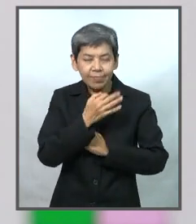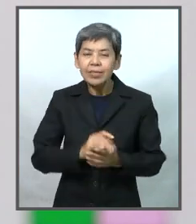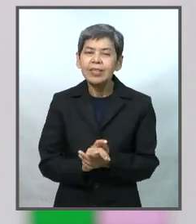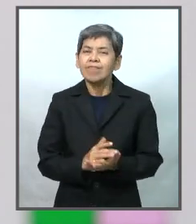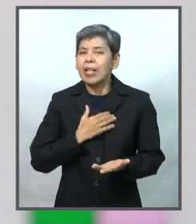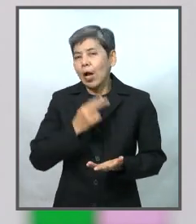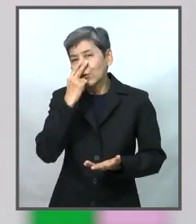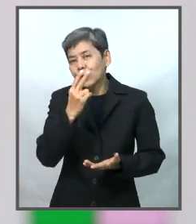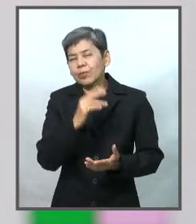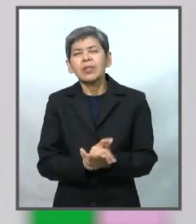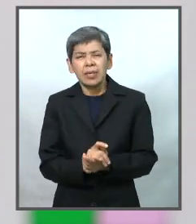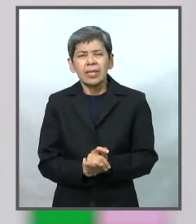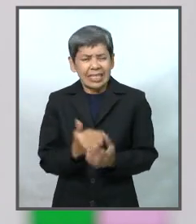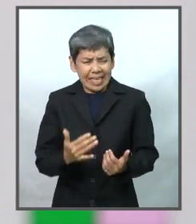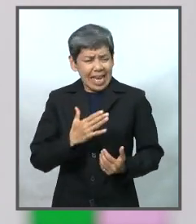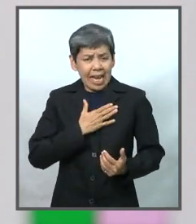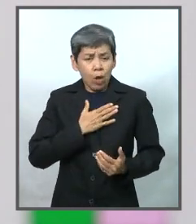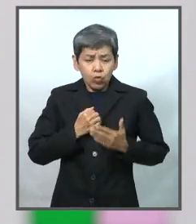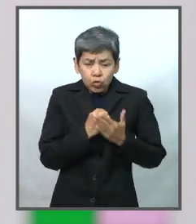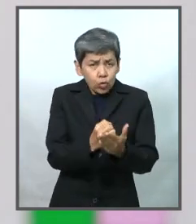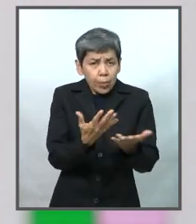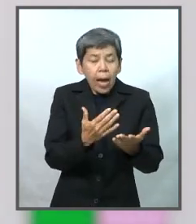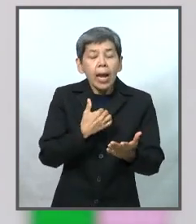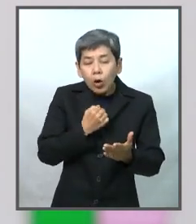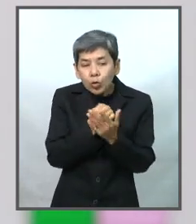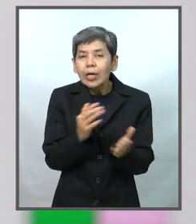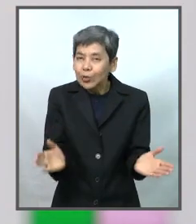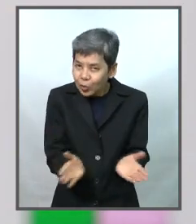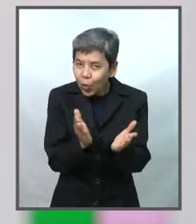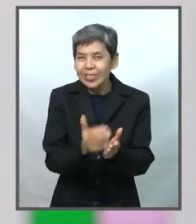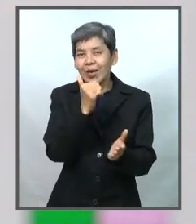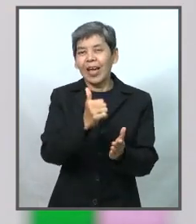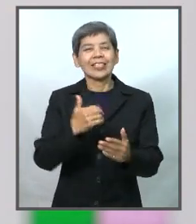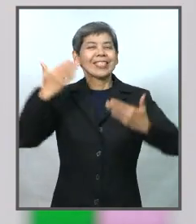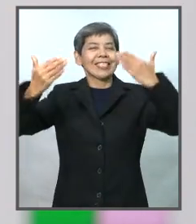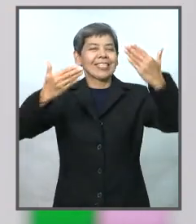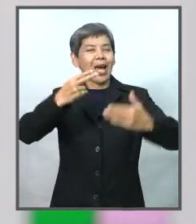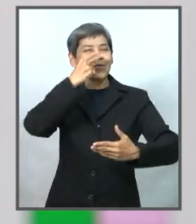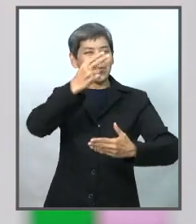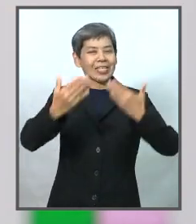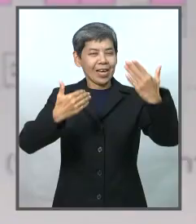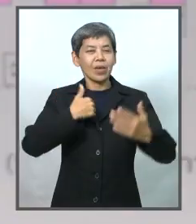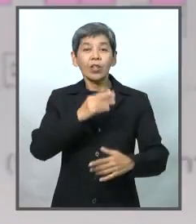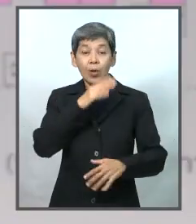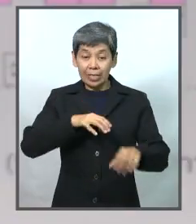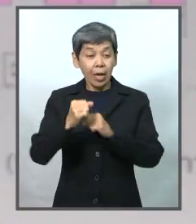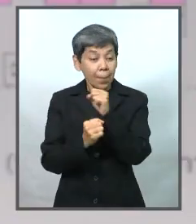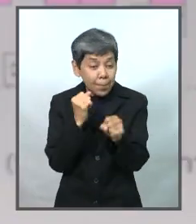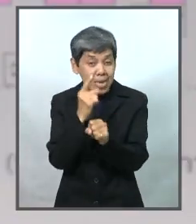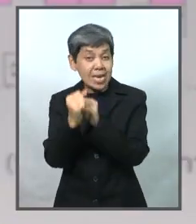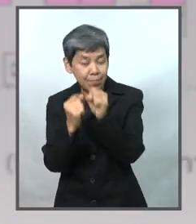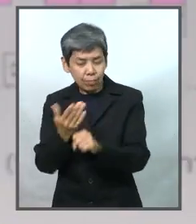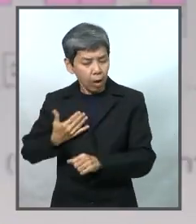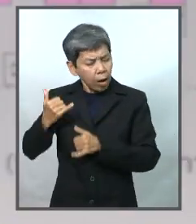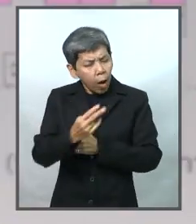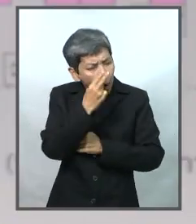านะคะแล้วก็ที่สำคัญคือสิ่งหนึ่งแม้เราอาจจะไม่ได้ช่วยเขาโดยตรงเราสามารถส่งเสริมเขาได้นะคะอย่างกิจกรรมแบบนี้ก็คือถ้ามันจัดทุกปีก็อย